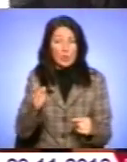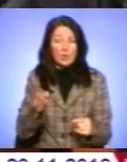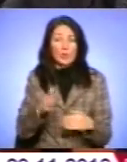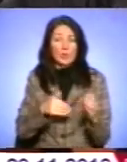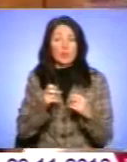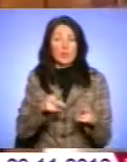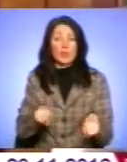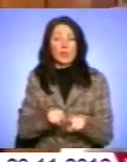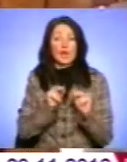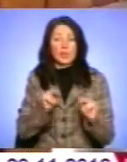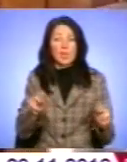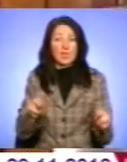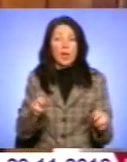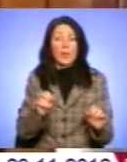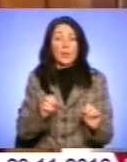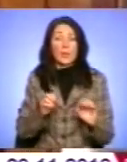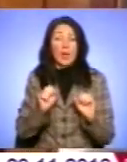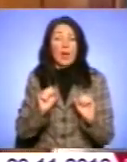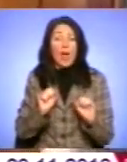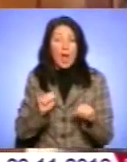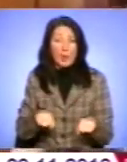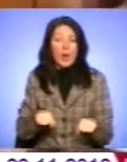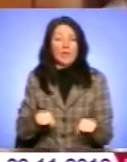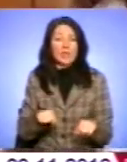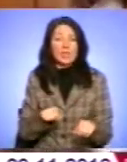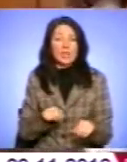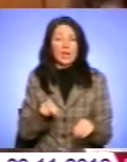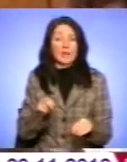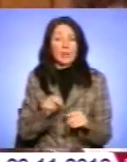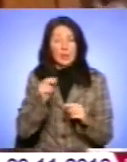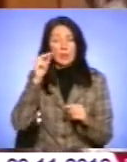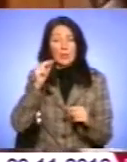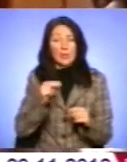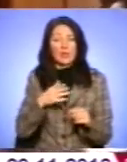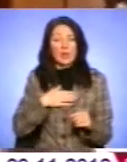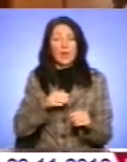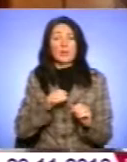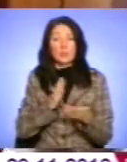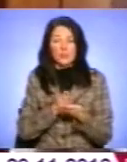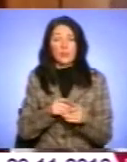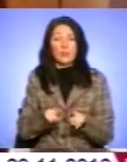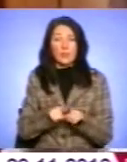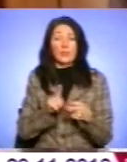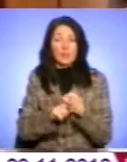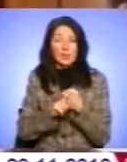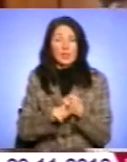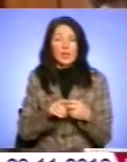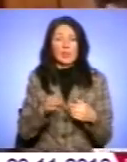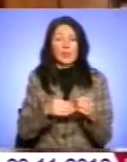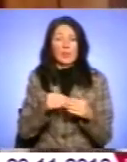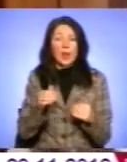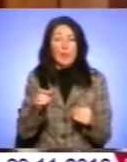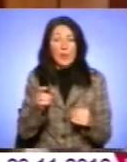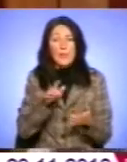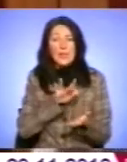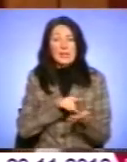дисциплін. Наш заклад має дуже гарні такі традиції і зв'язки з практиками і міста, і області. І ми вважаємо, що